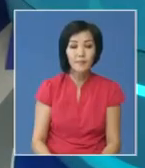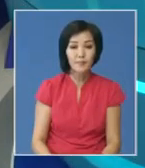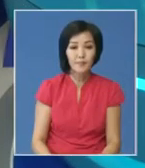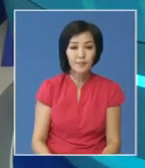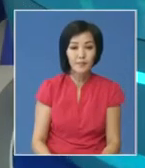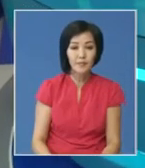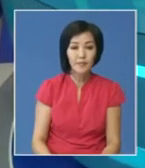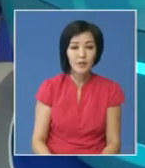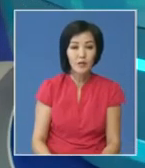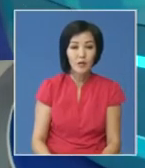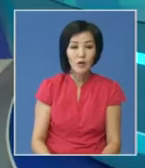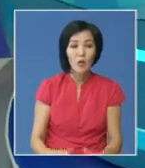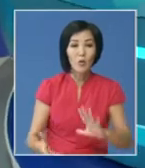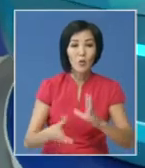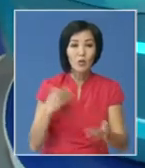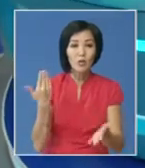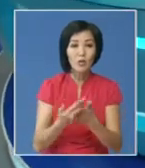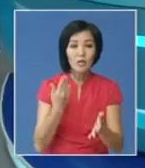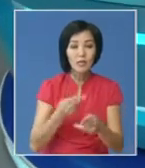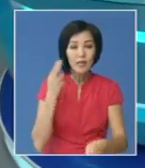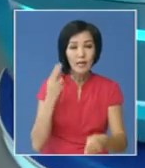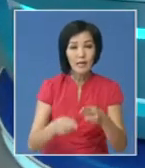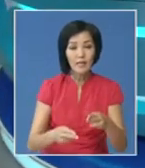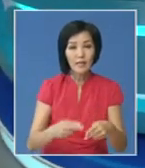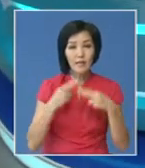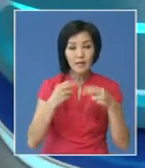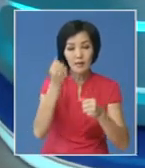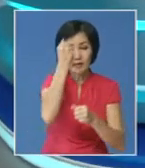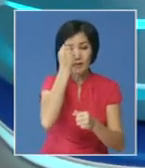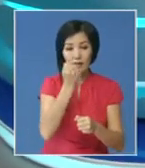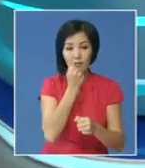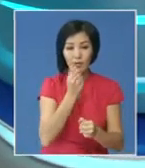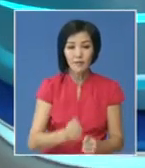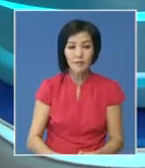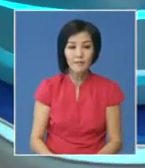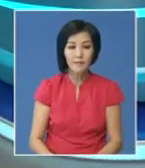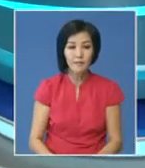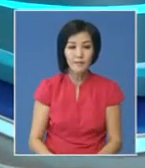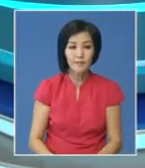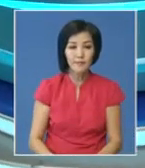Бүгінге келіп түскен жаңалықтар легі осындай болды. Келесі жүздескенше аман сау болыңыздар.